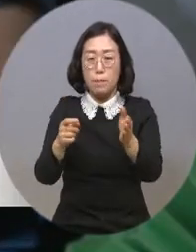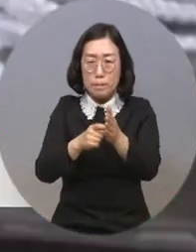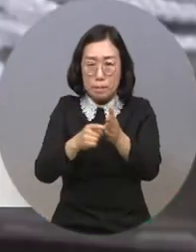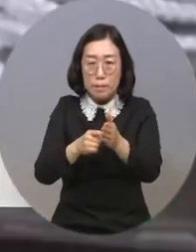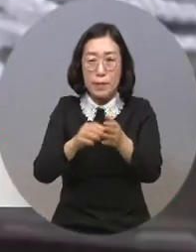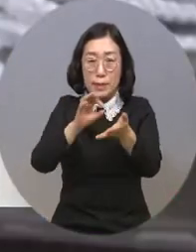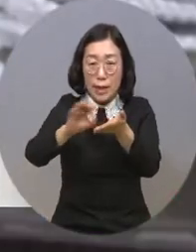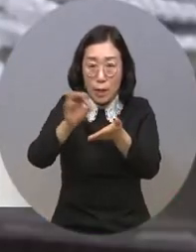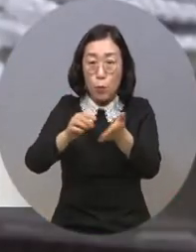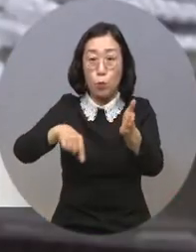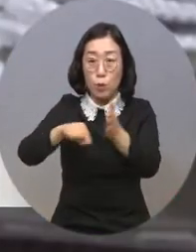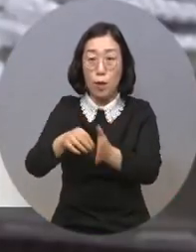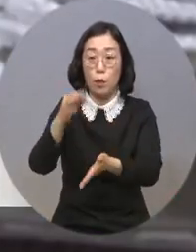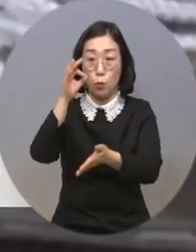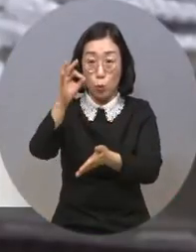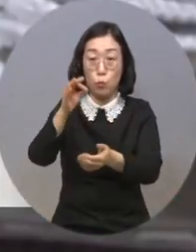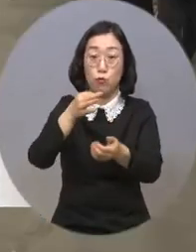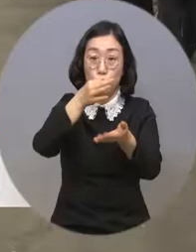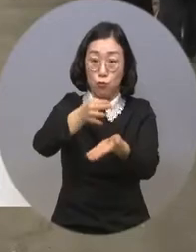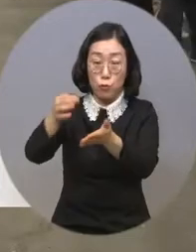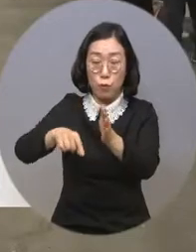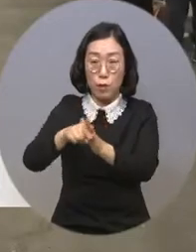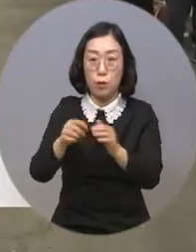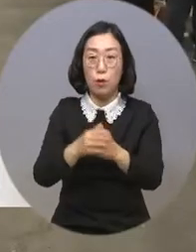있도록 전국 노숙인시설협회와